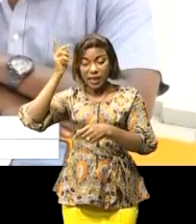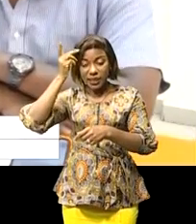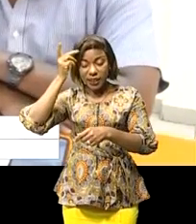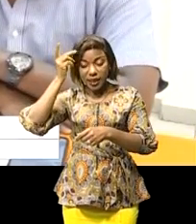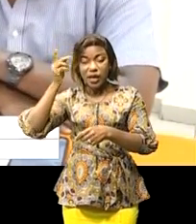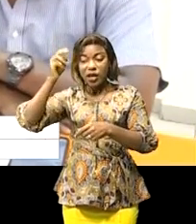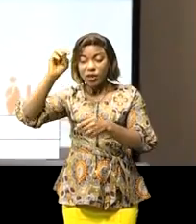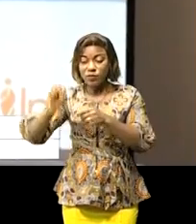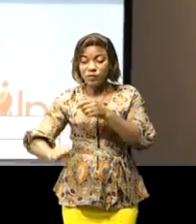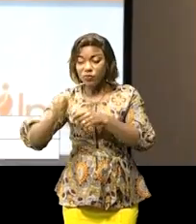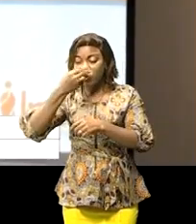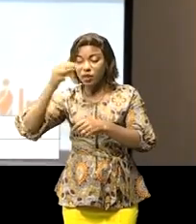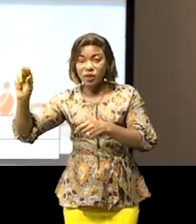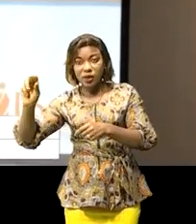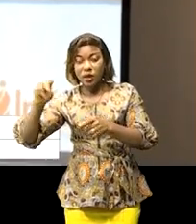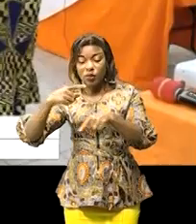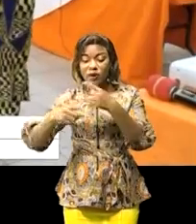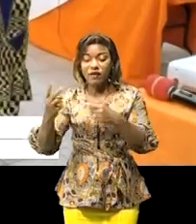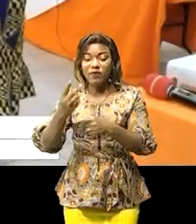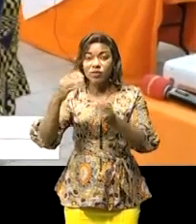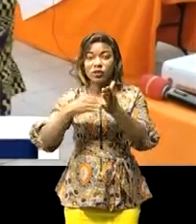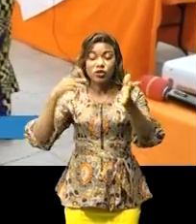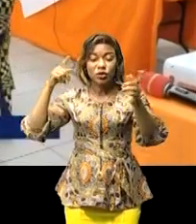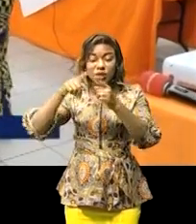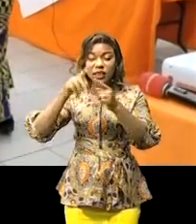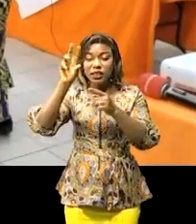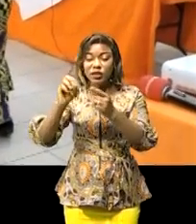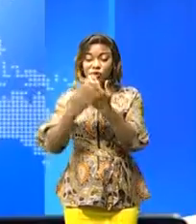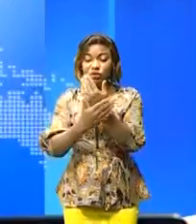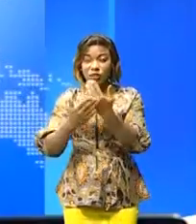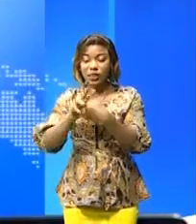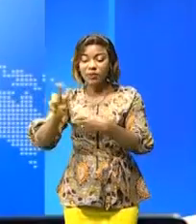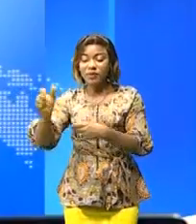Kivu, se déroule du 28 au 30 juillet 2021.